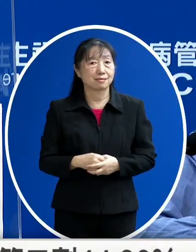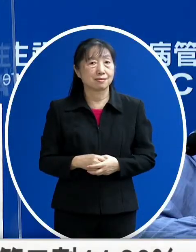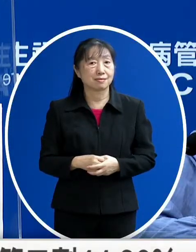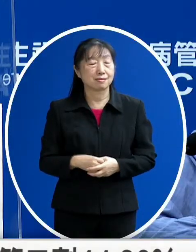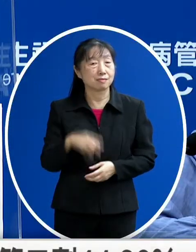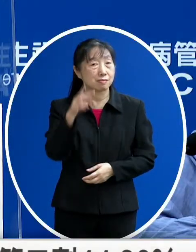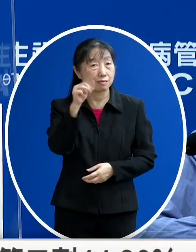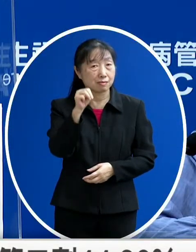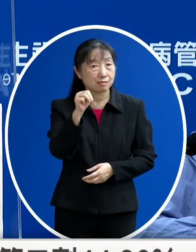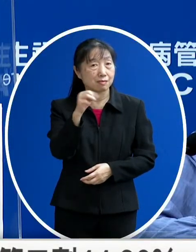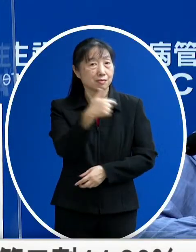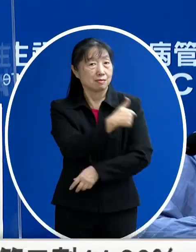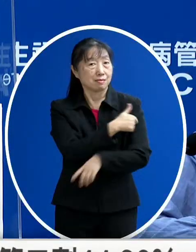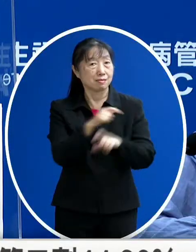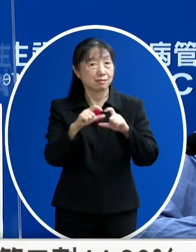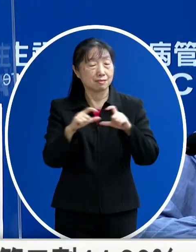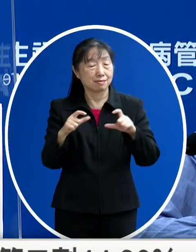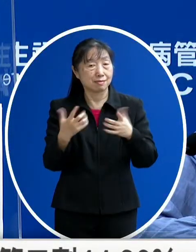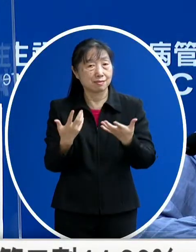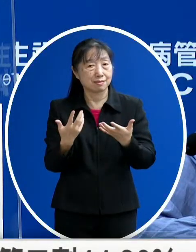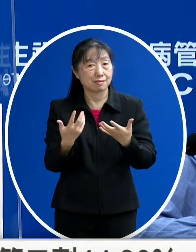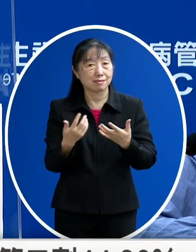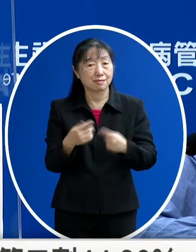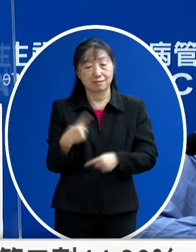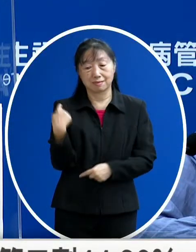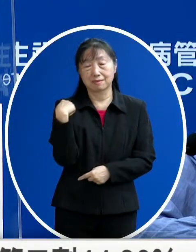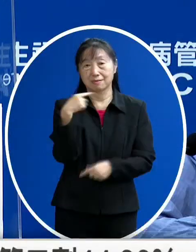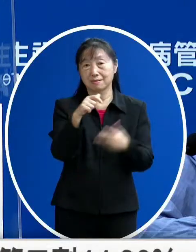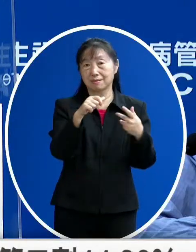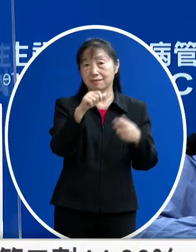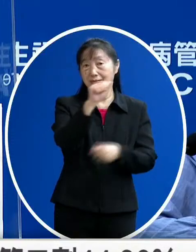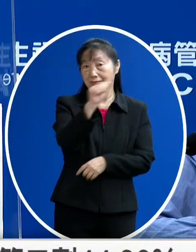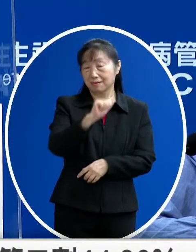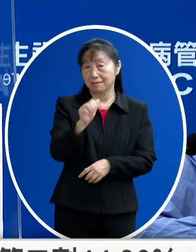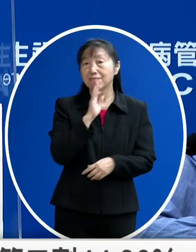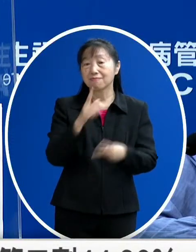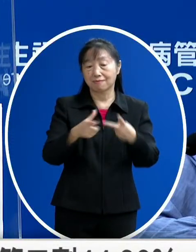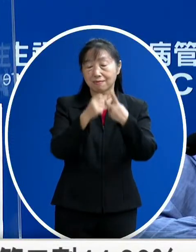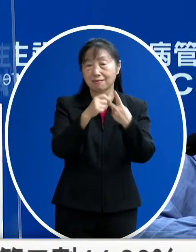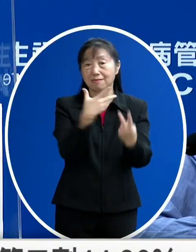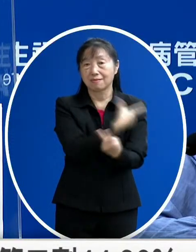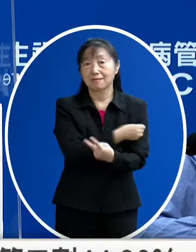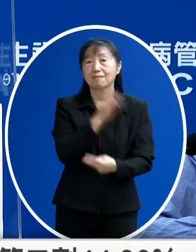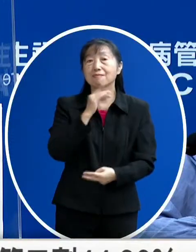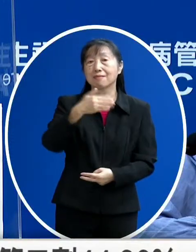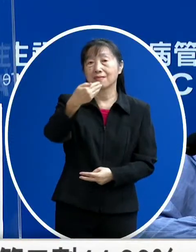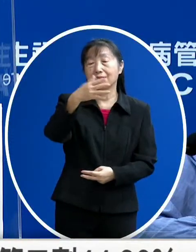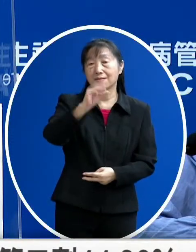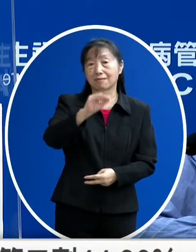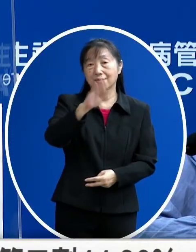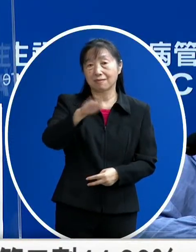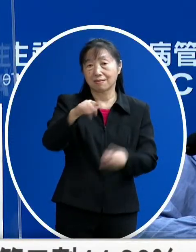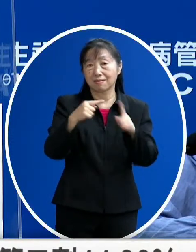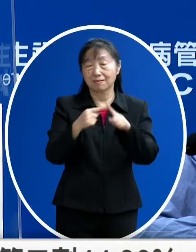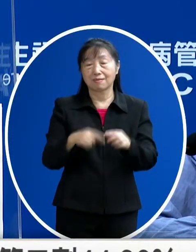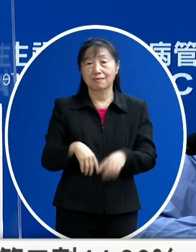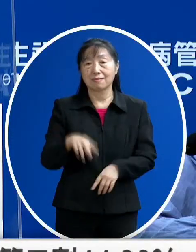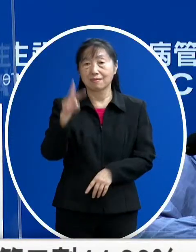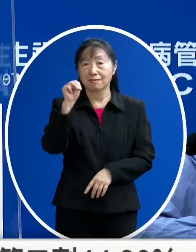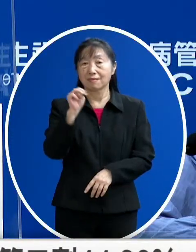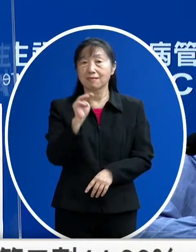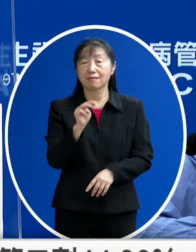哦，莫德纳，好、哦，对，莫德纳，昨天 A 剂哈、哦，我们第二剂打了99,000，好、哦，那莫德